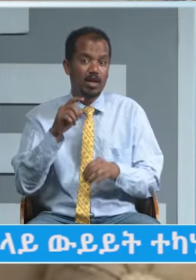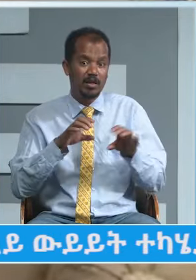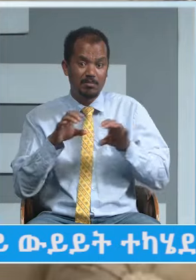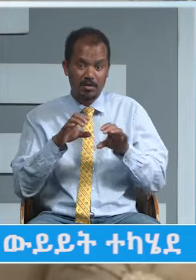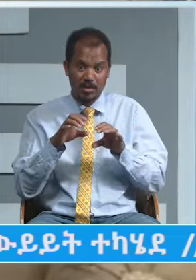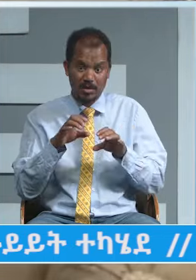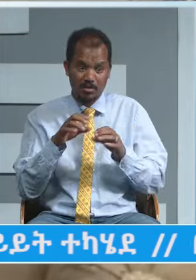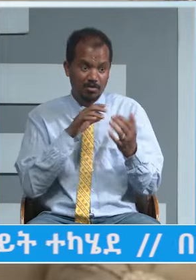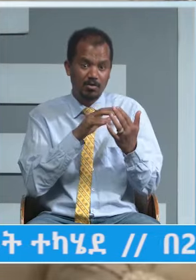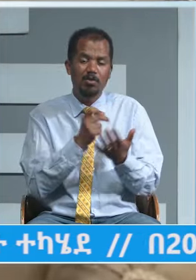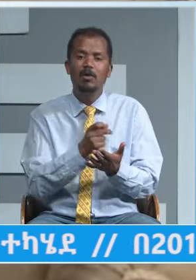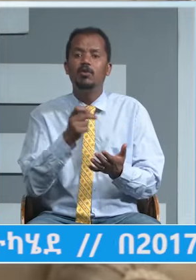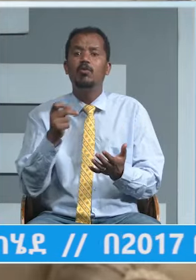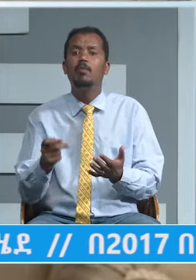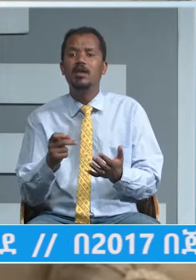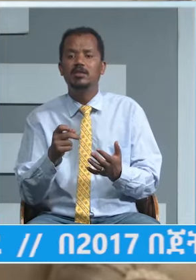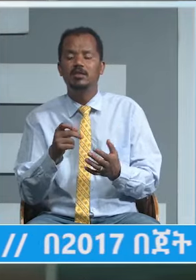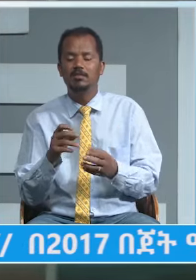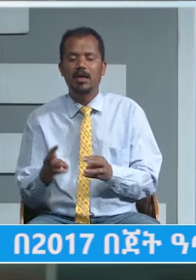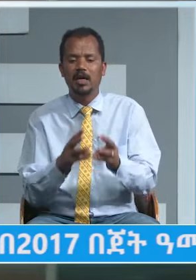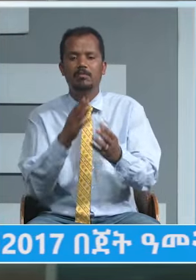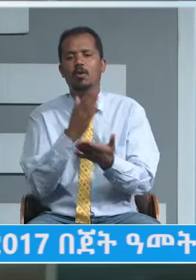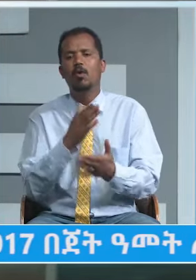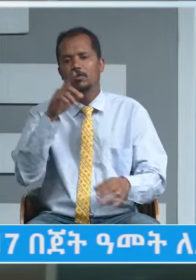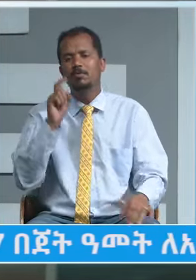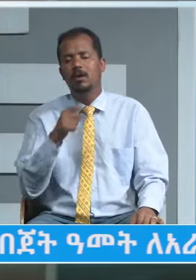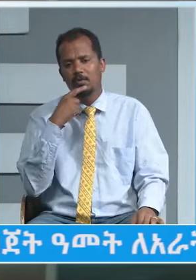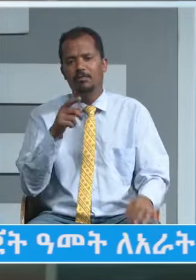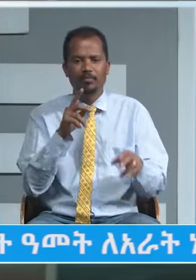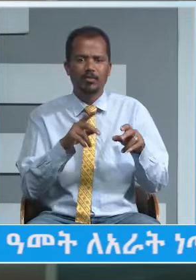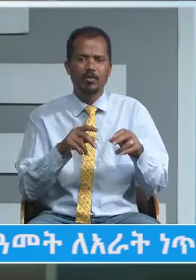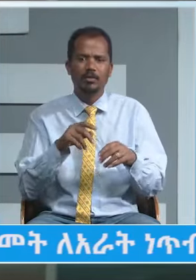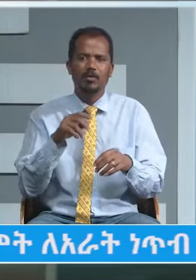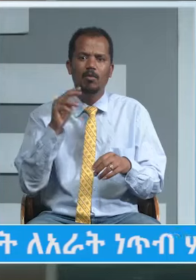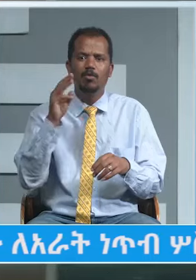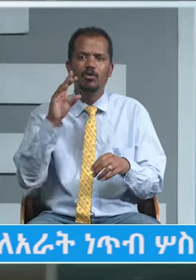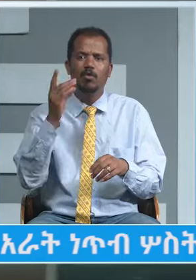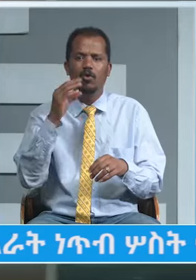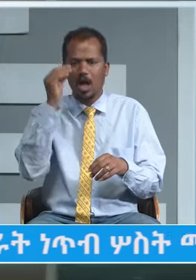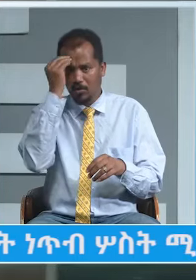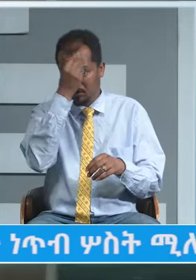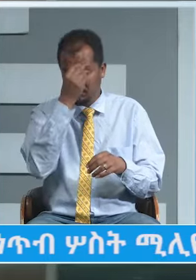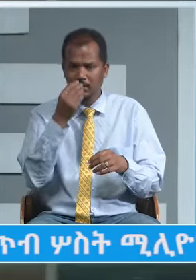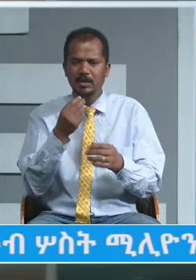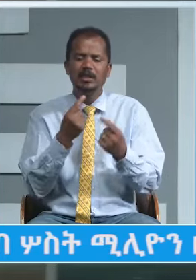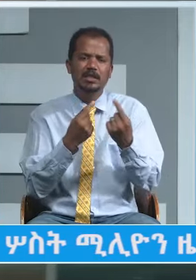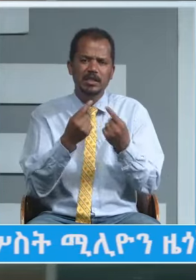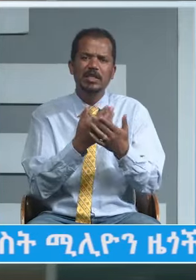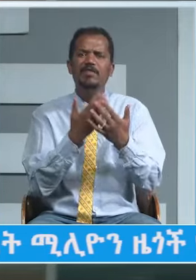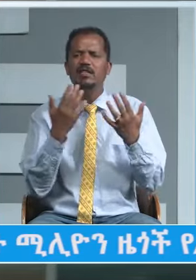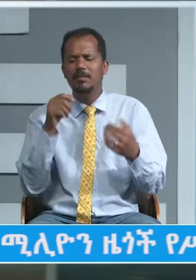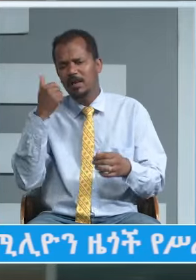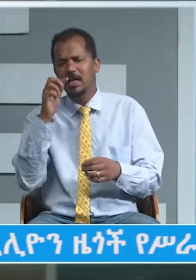በዩክሬን የሚደረገው ጦርነት በዲፕሎማሲያዊ መንገድ መቆም እንደሚገባውም ተናግረዋል። ከዚህ ባለፈም ሞስኮና አቡዳቢ በንግድ